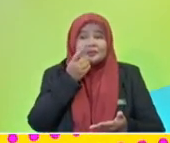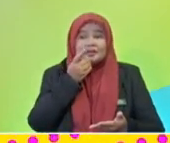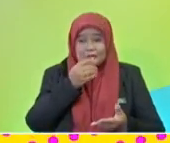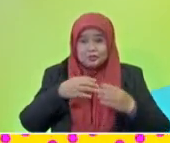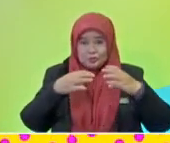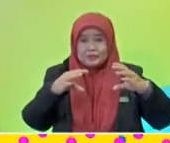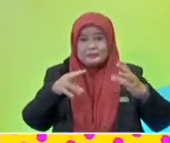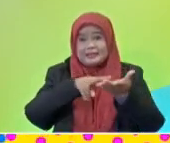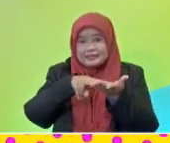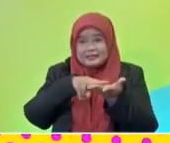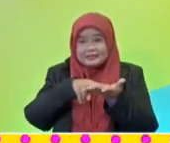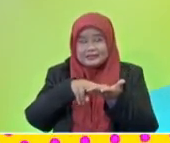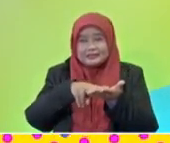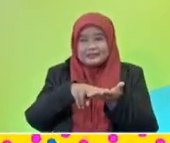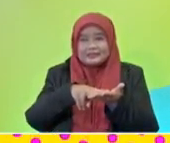sila